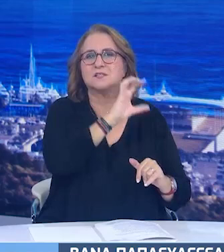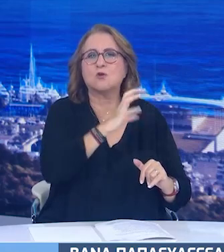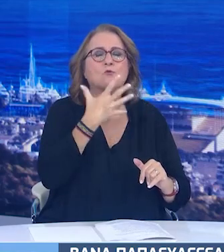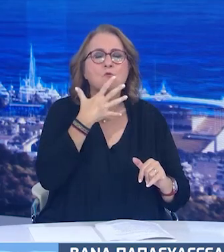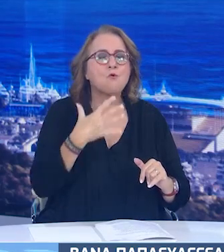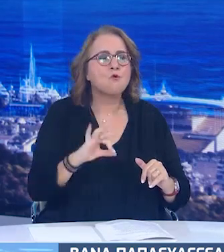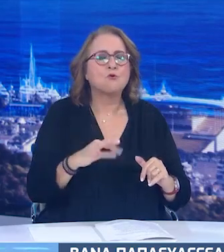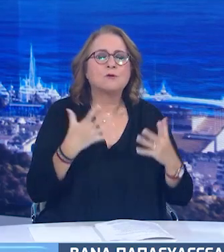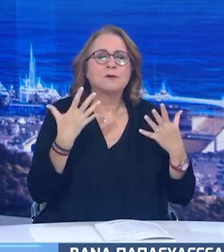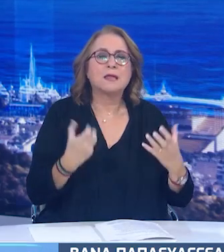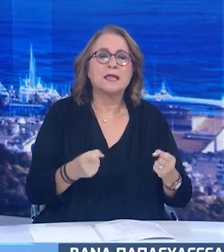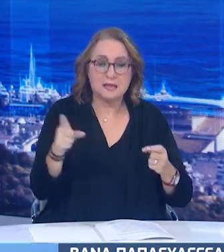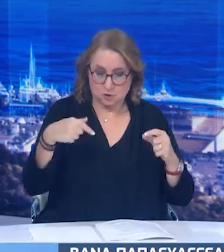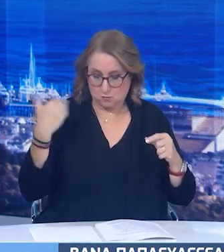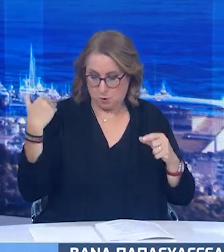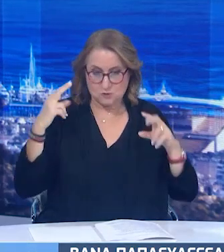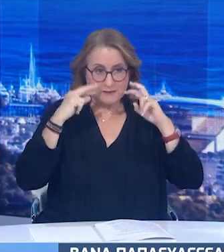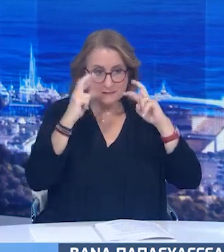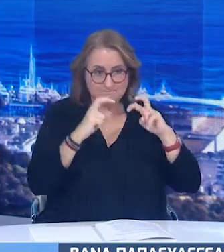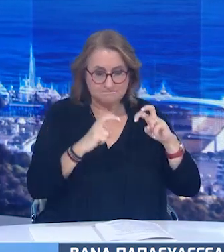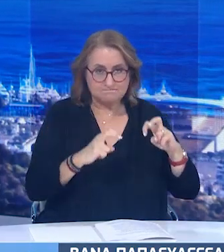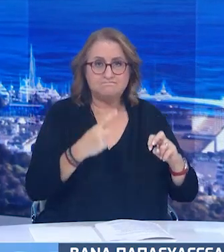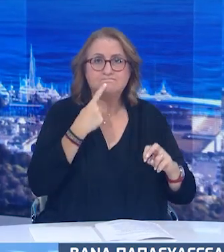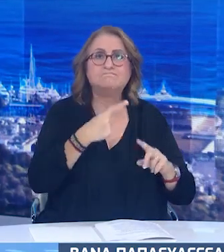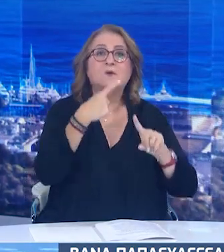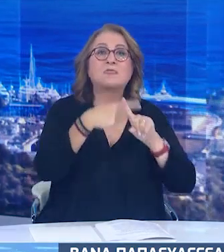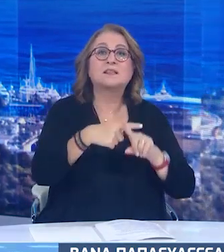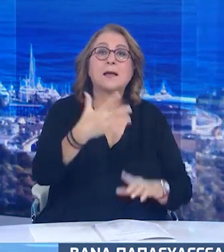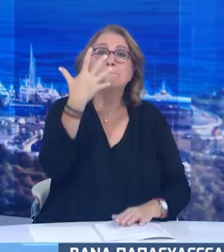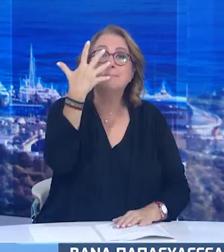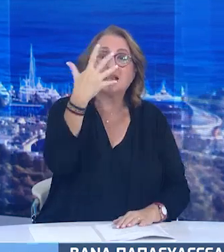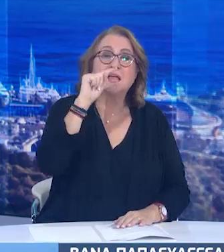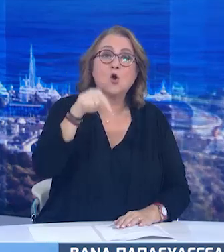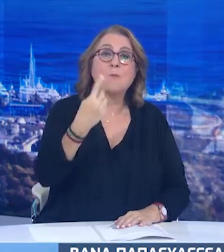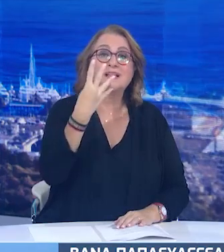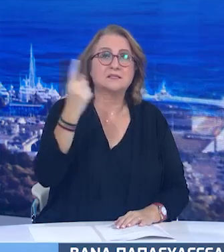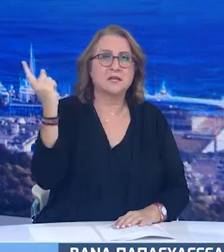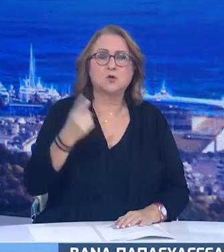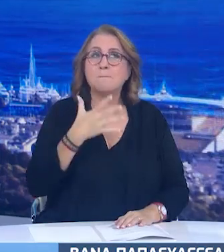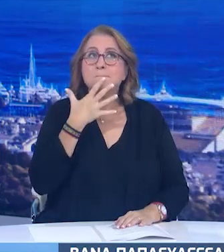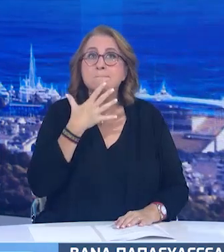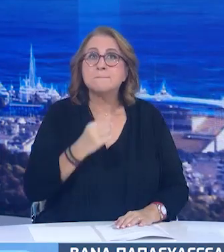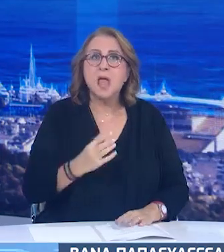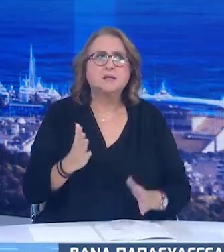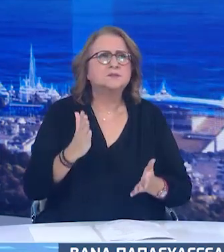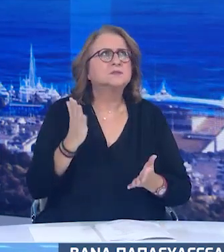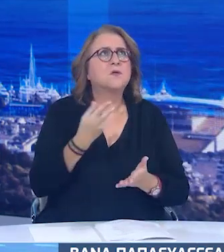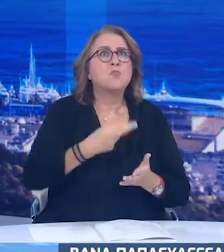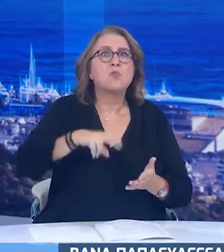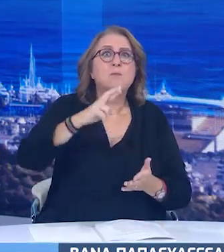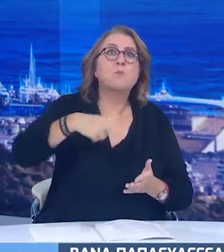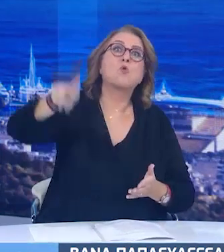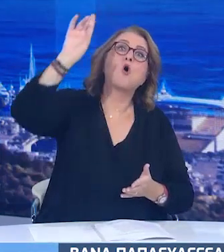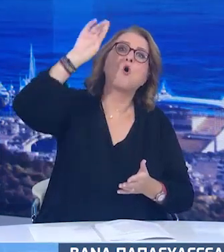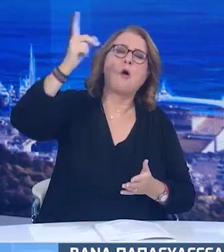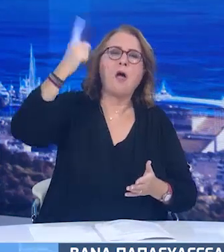μαζική δειγματοληψία από τον ΕΟΔΗ να αναφέρει θετικότητα στο 5,4, υπερδιπλάσια δηλαδή από το μέσο όρο της θετικότητας